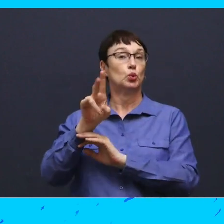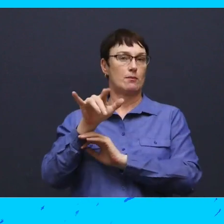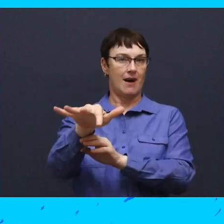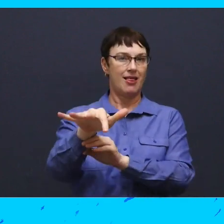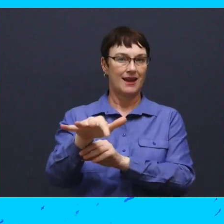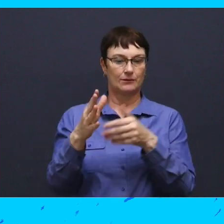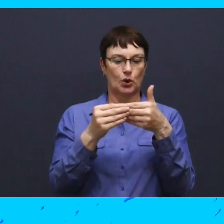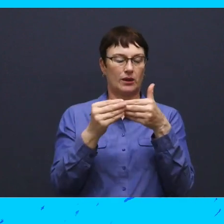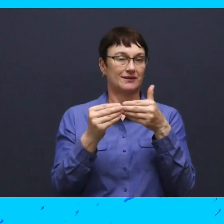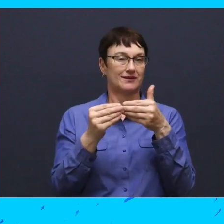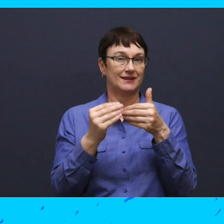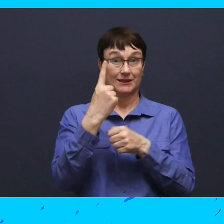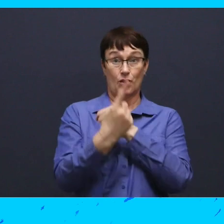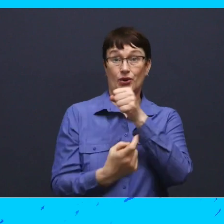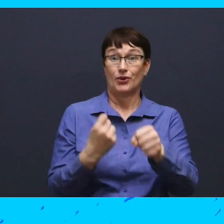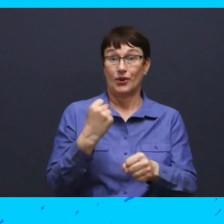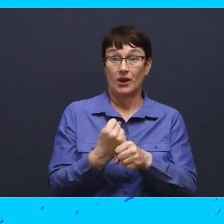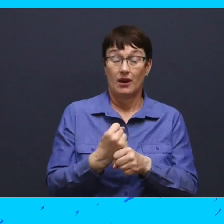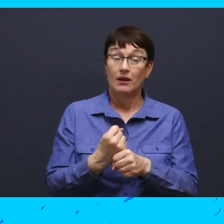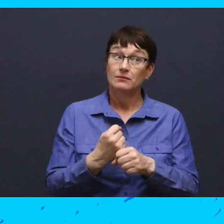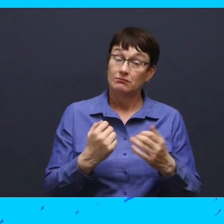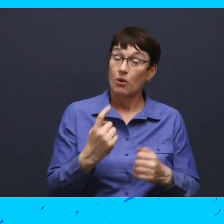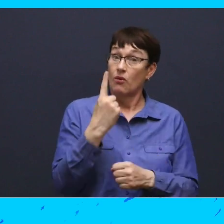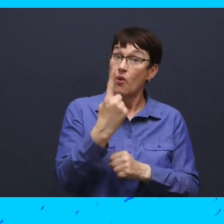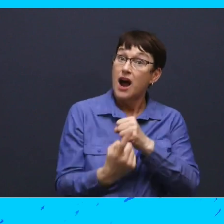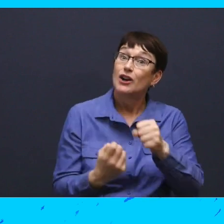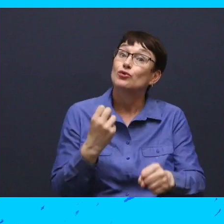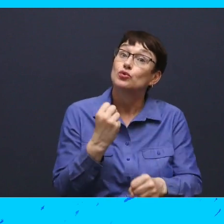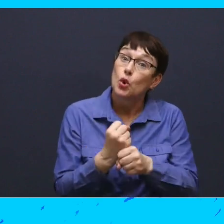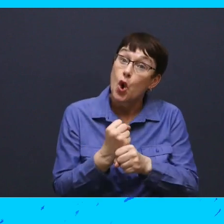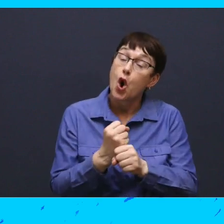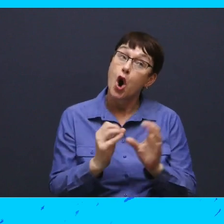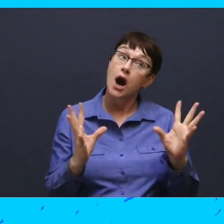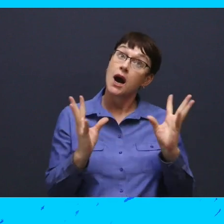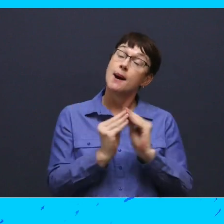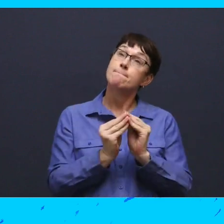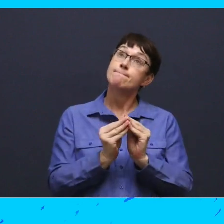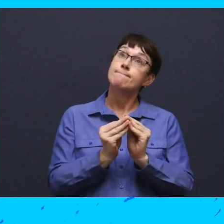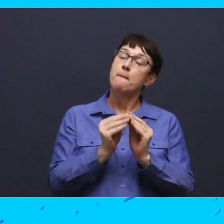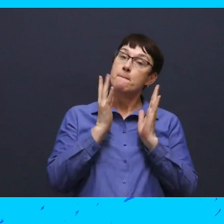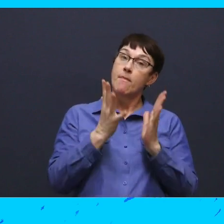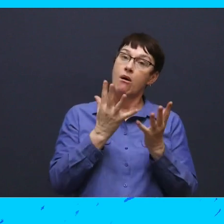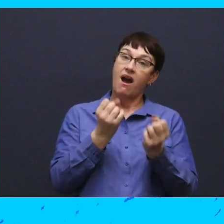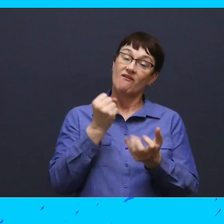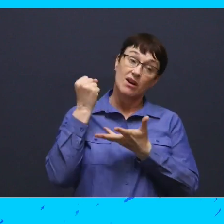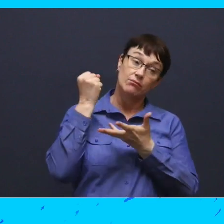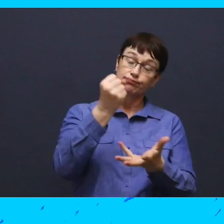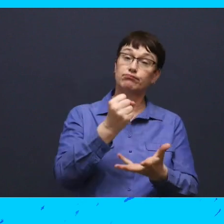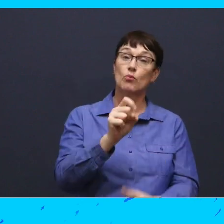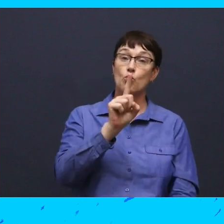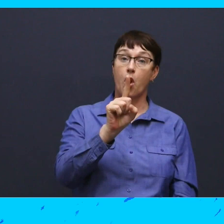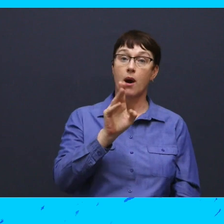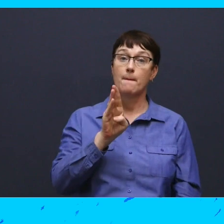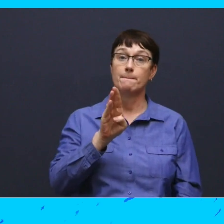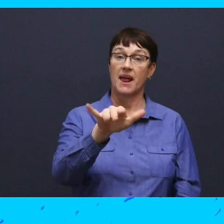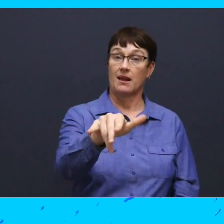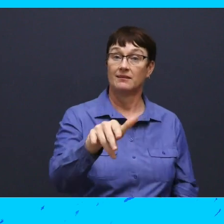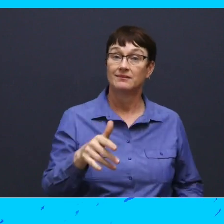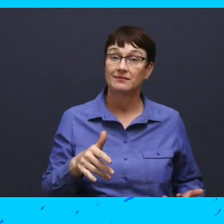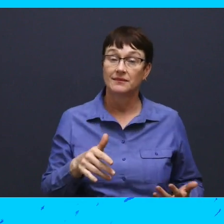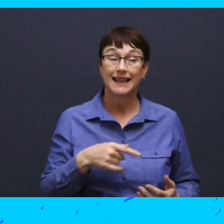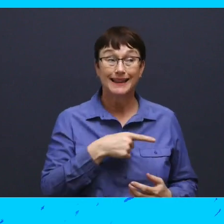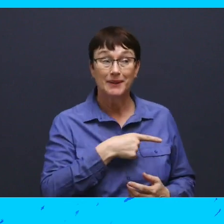services contraceptifs et il faudrait donc un investissement additionnel de 602